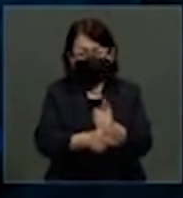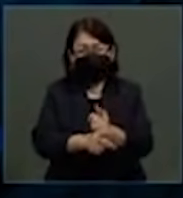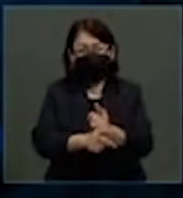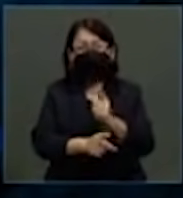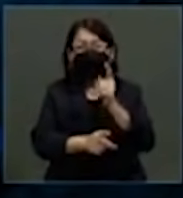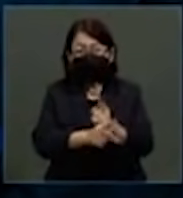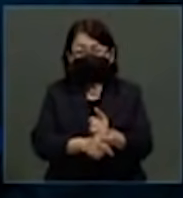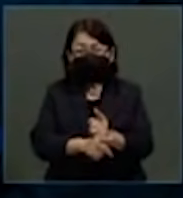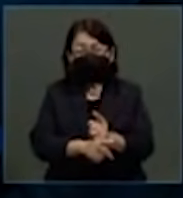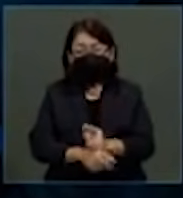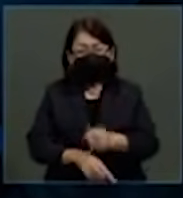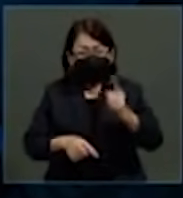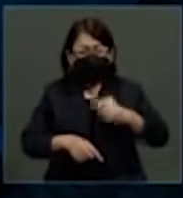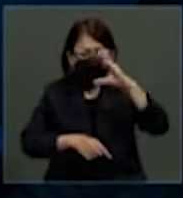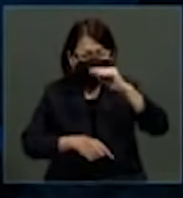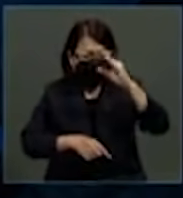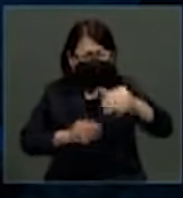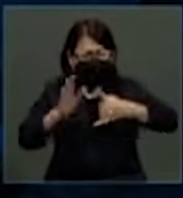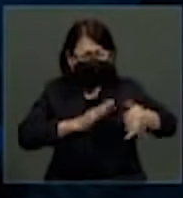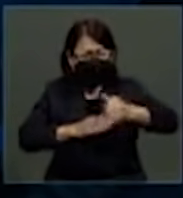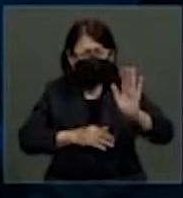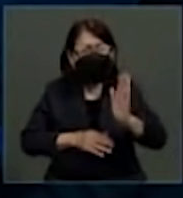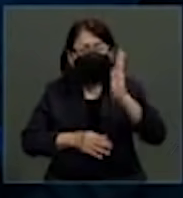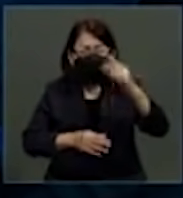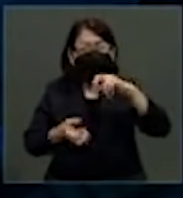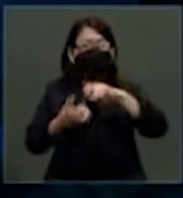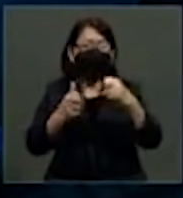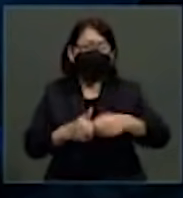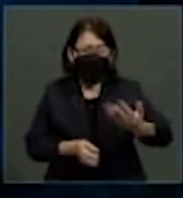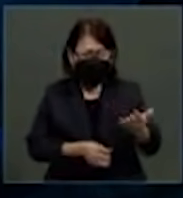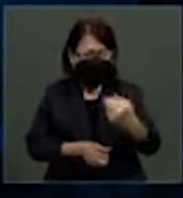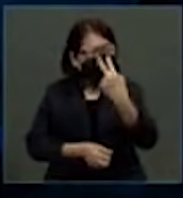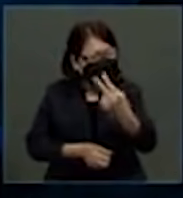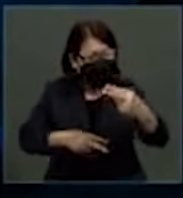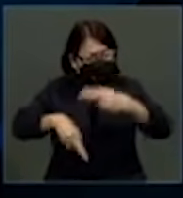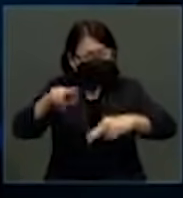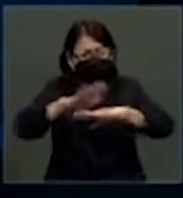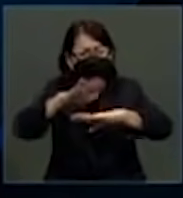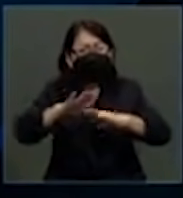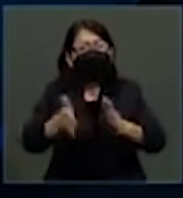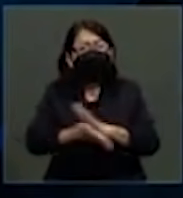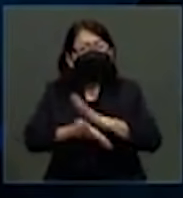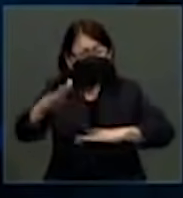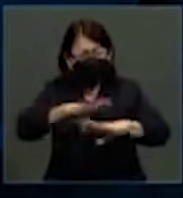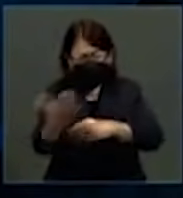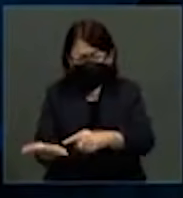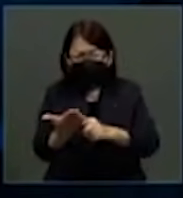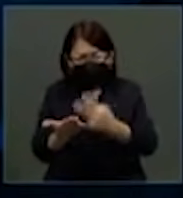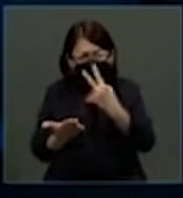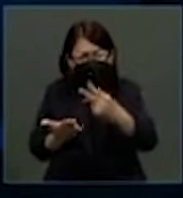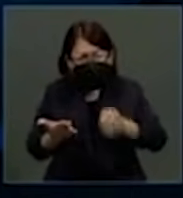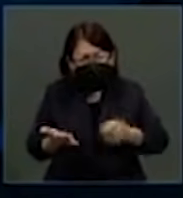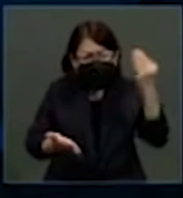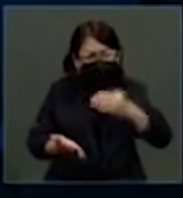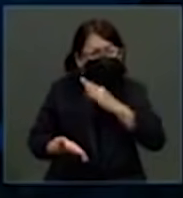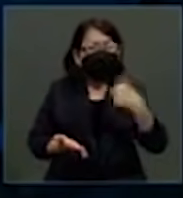ร่วมมือท่านนะครับให้ทำกะเวรต่างๆให้ได้ครอบคลุมช่วงเวลาที่เราประกาศเคอร์ฟิวเ